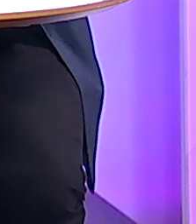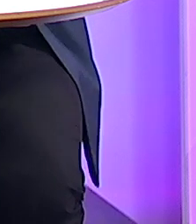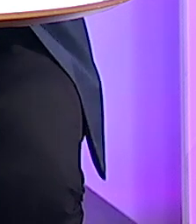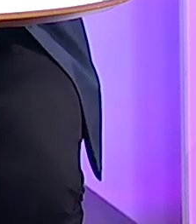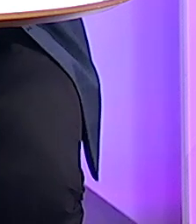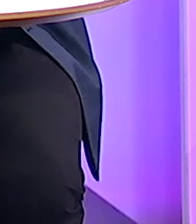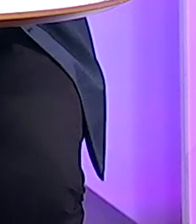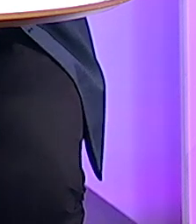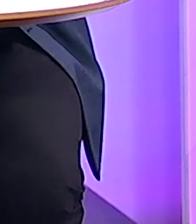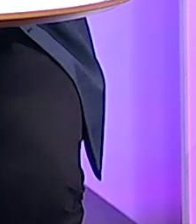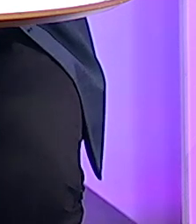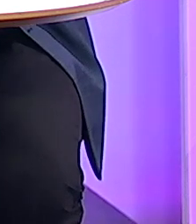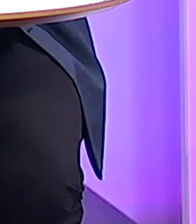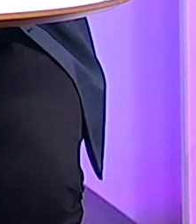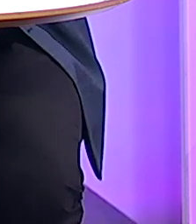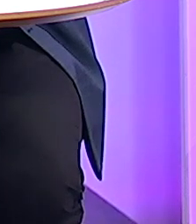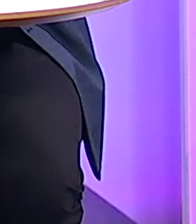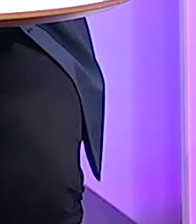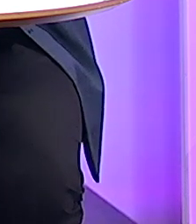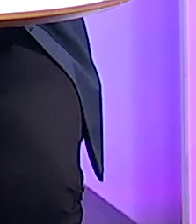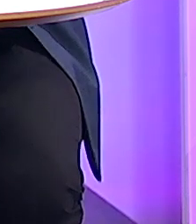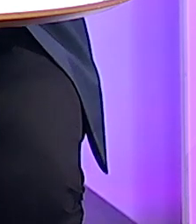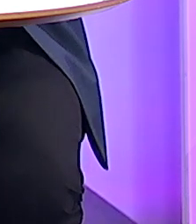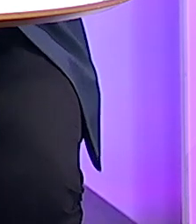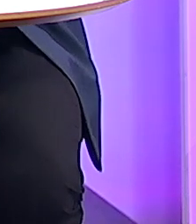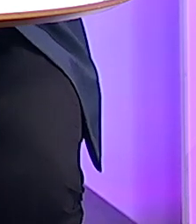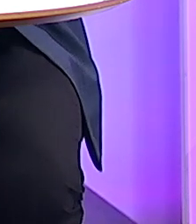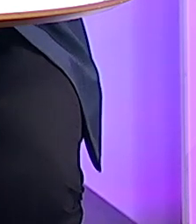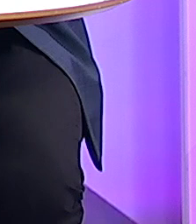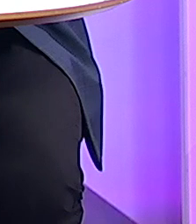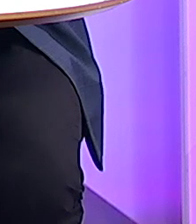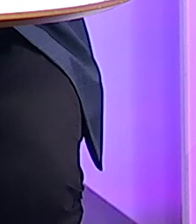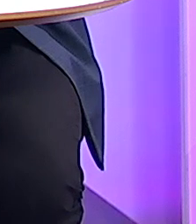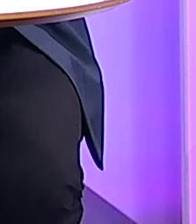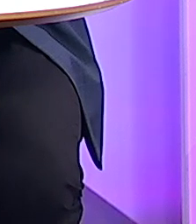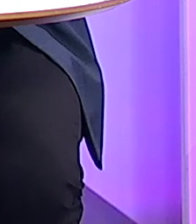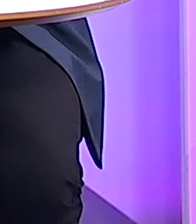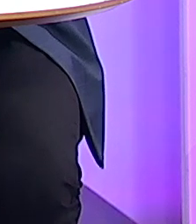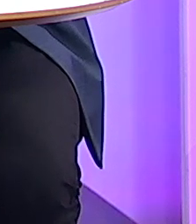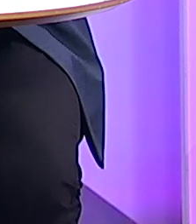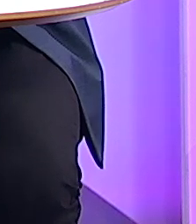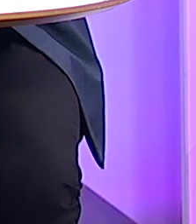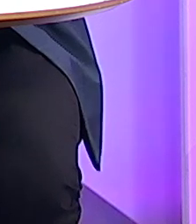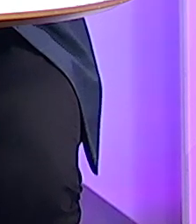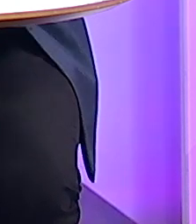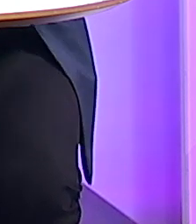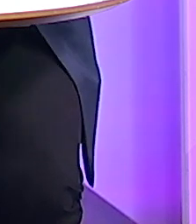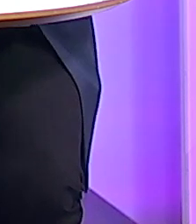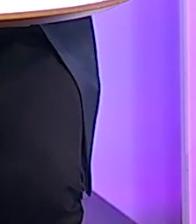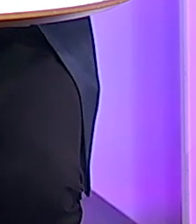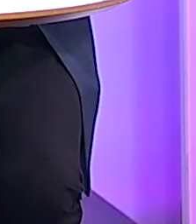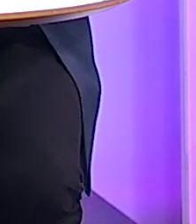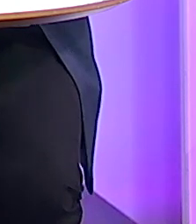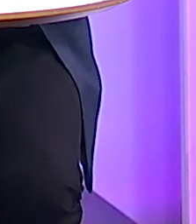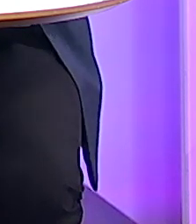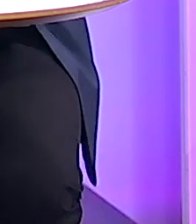ICEL tahun 2022 yang kita buatkan secara langsung dari Roy Chulan, Seremban, Negeri Sembilan. Sedikit perkongsian berkenaan